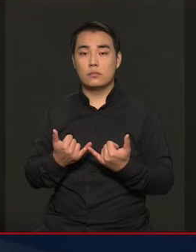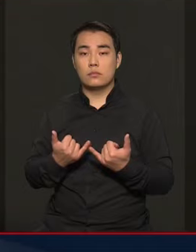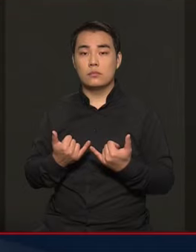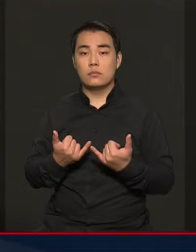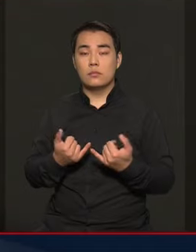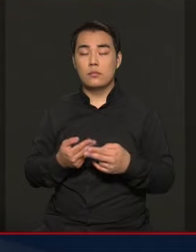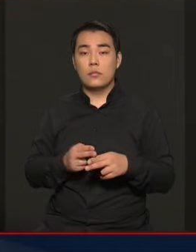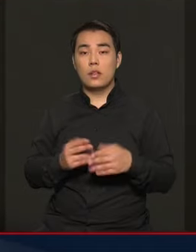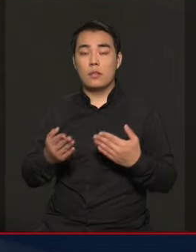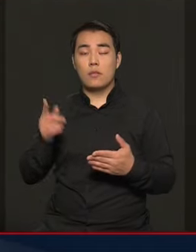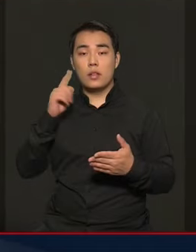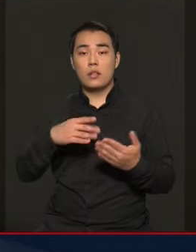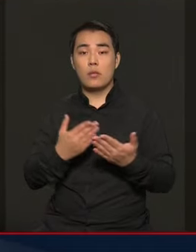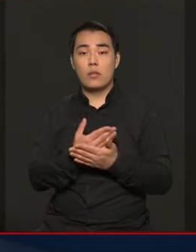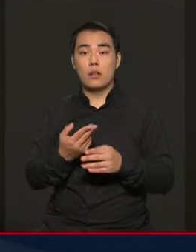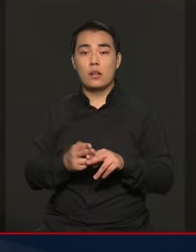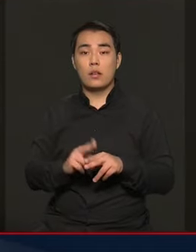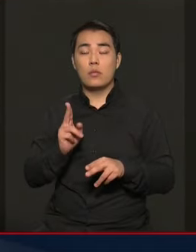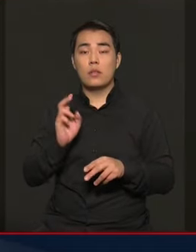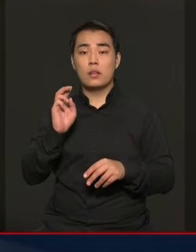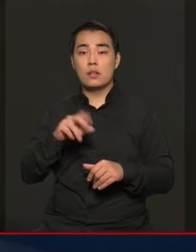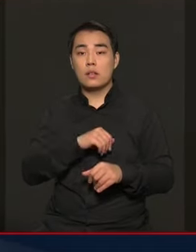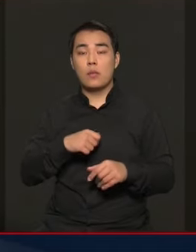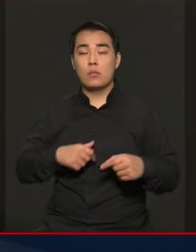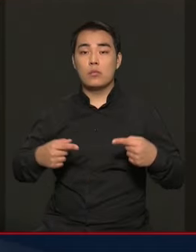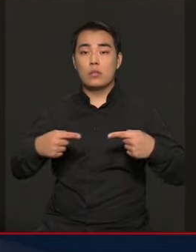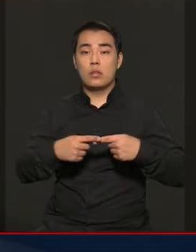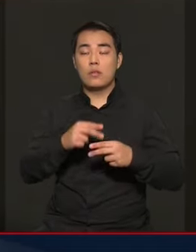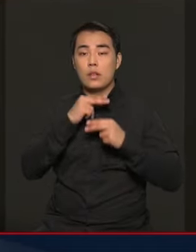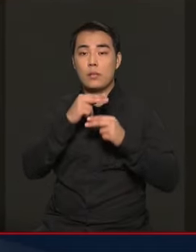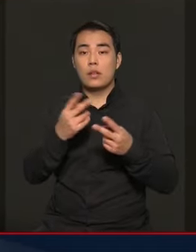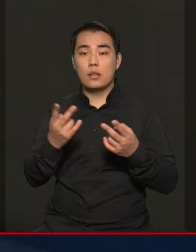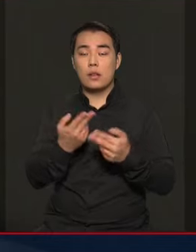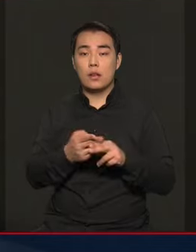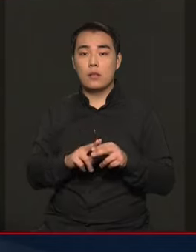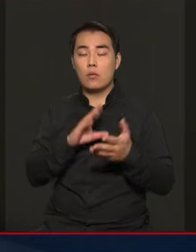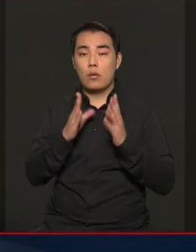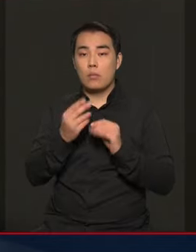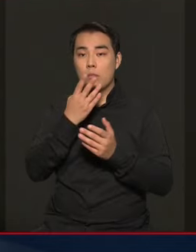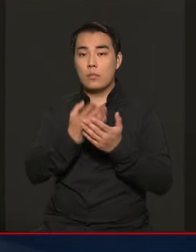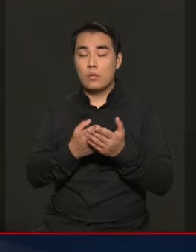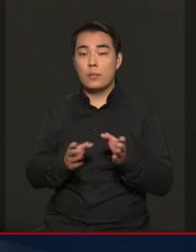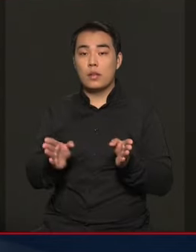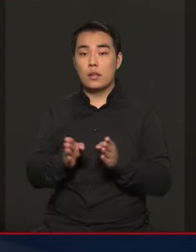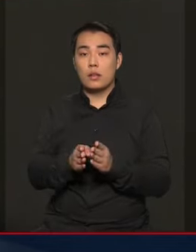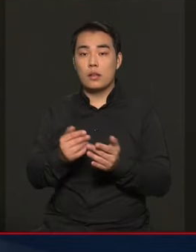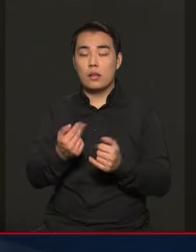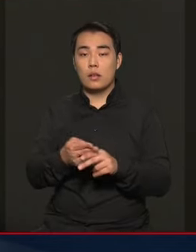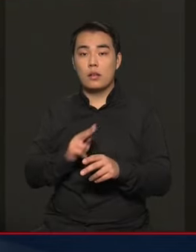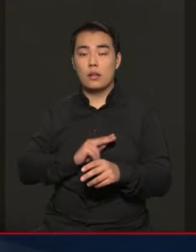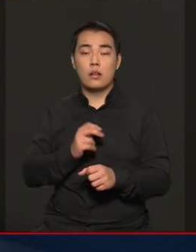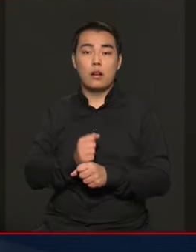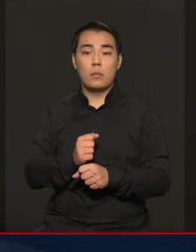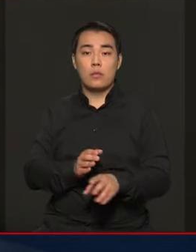ақпараттарды мәліметтерін қолданған кезде қай жақтан келетінін нақты назар аудару керек. Сол сілкініс бола салысымен тиісті мекемелер